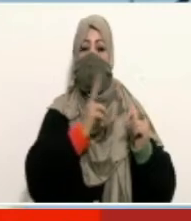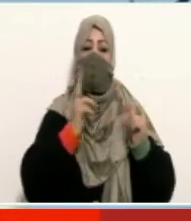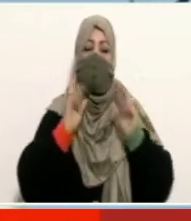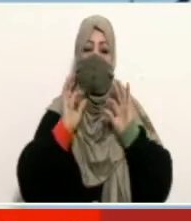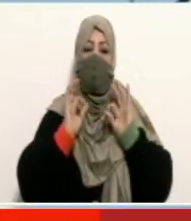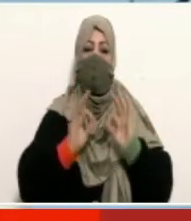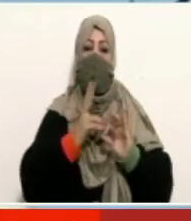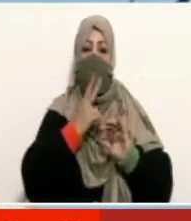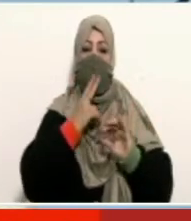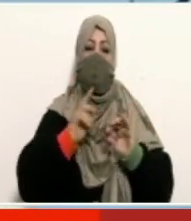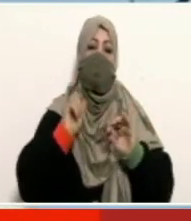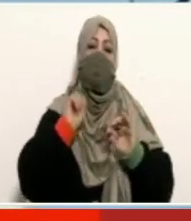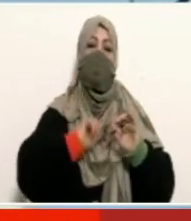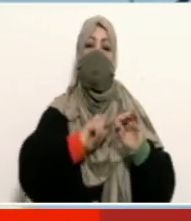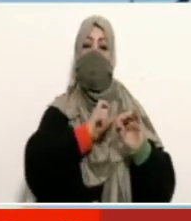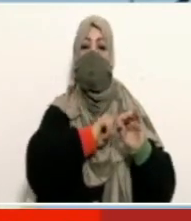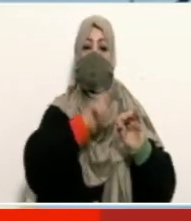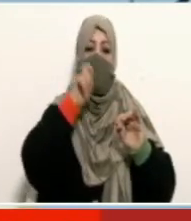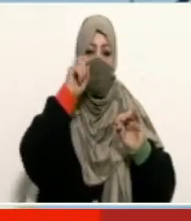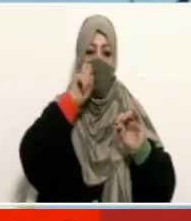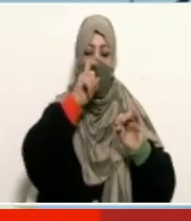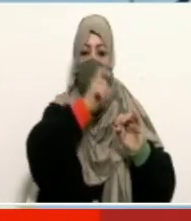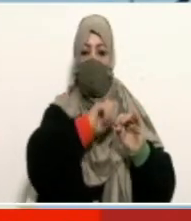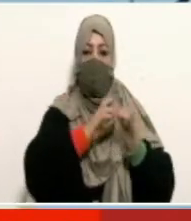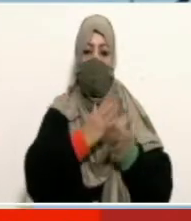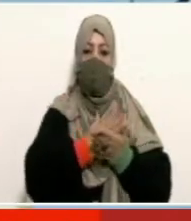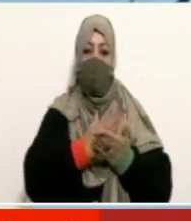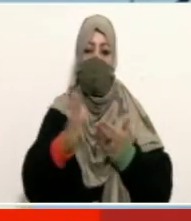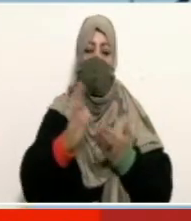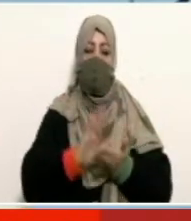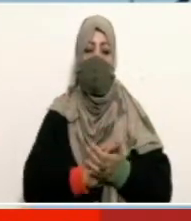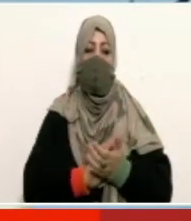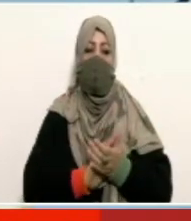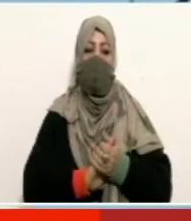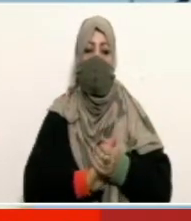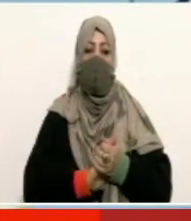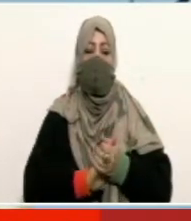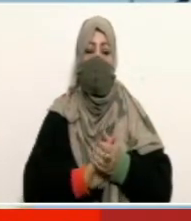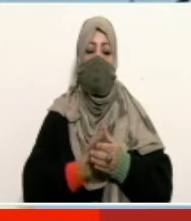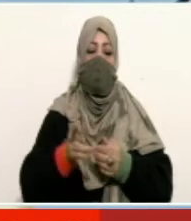والله أعلم. سؤال الأخ المبروك